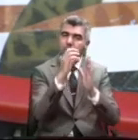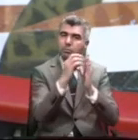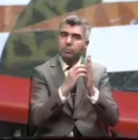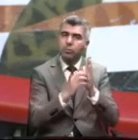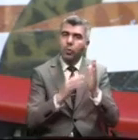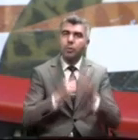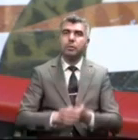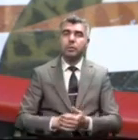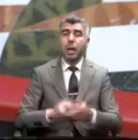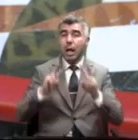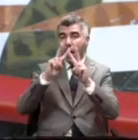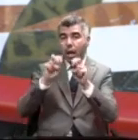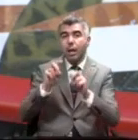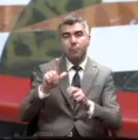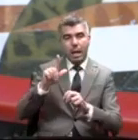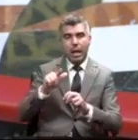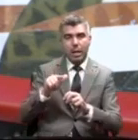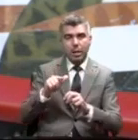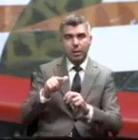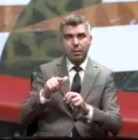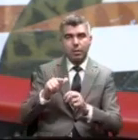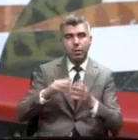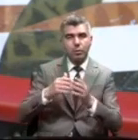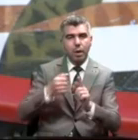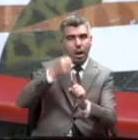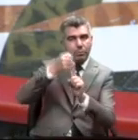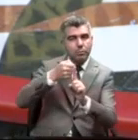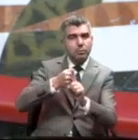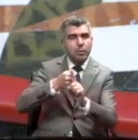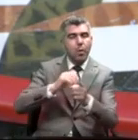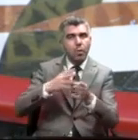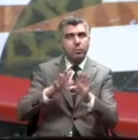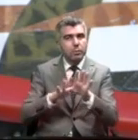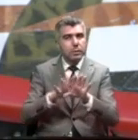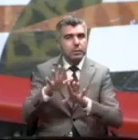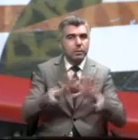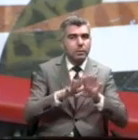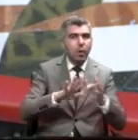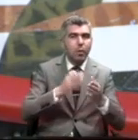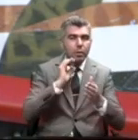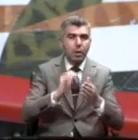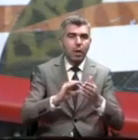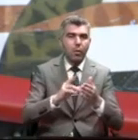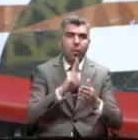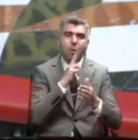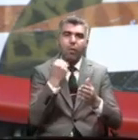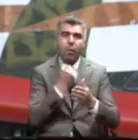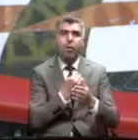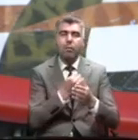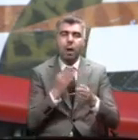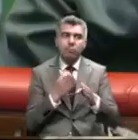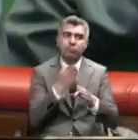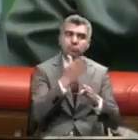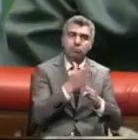كاين مراقبه ومراقبه جهود المراقبه اللي هي ضخمه بالنسبه للدوله على هذا